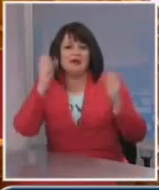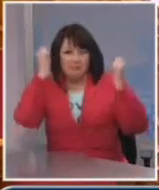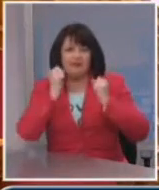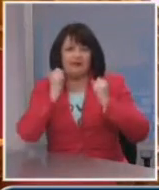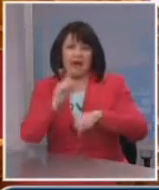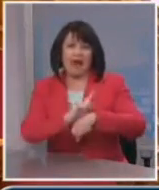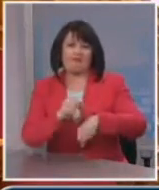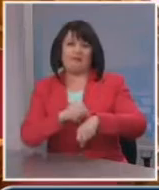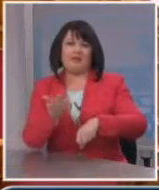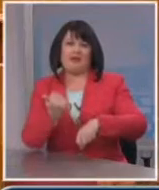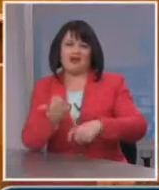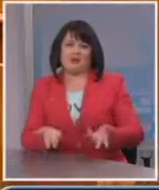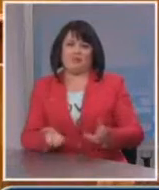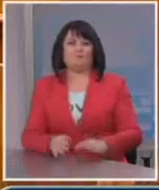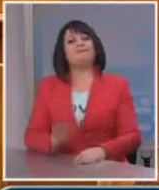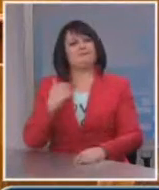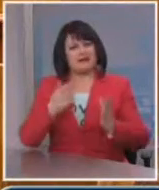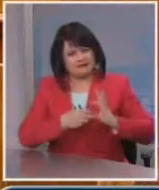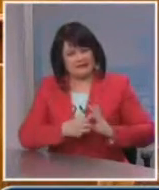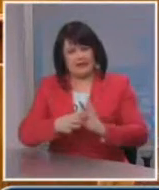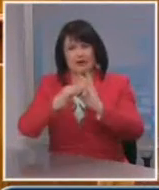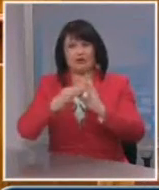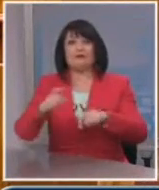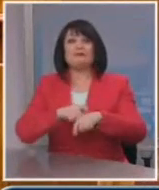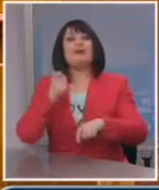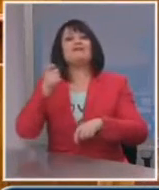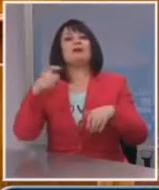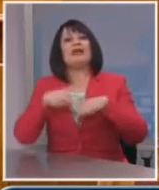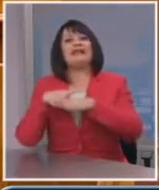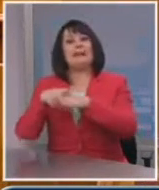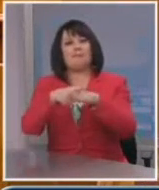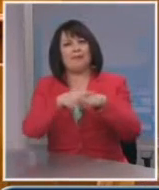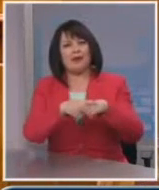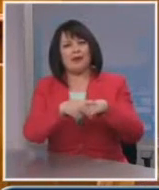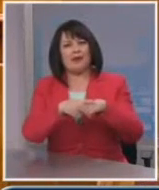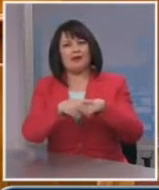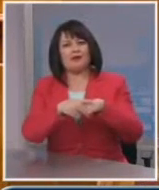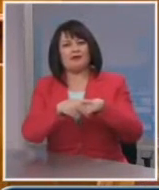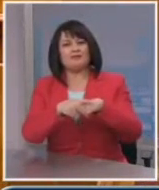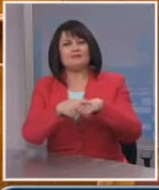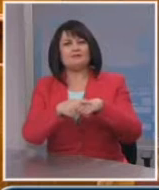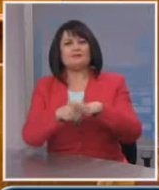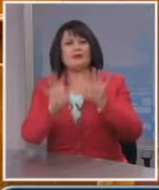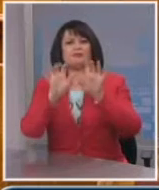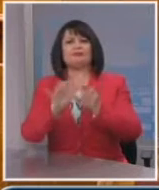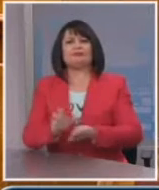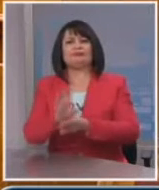Ελάτε, κύριε. Τα ταμεία ακόμα και σήμερα δεν έχουν ολοκληρωμένο μηχανογραφικό